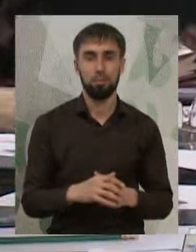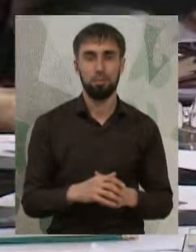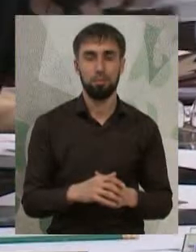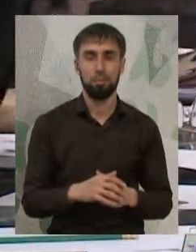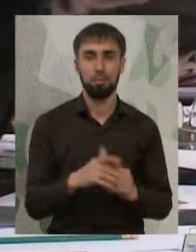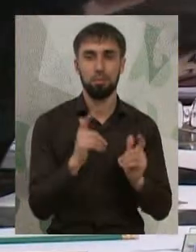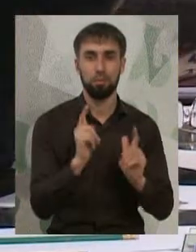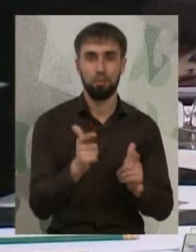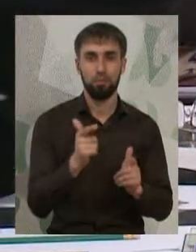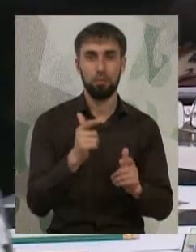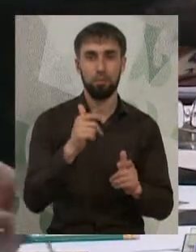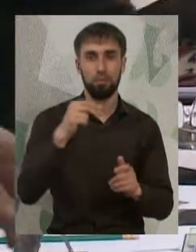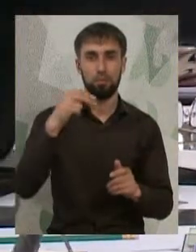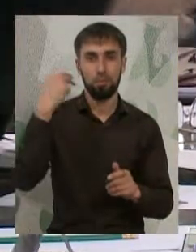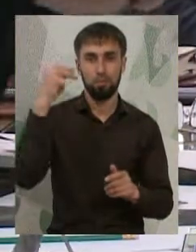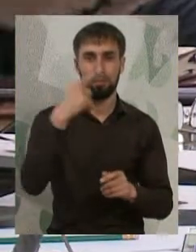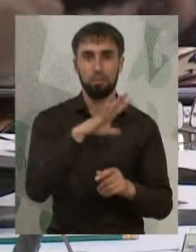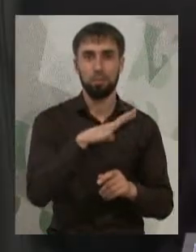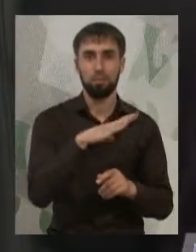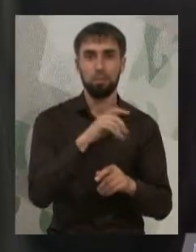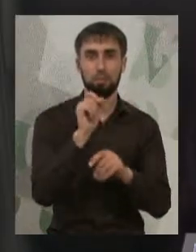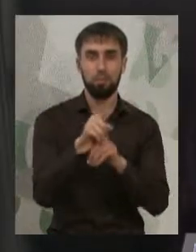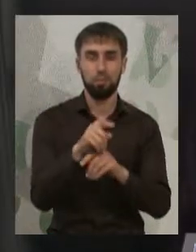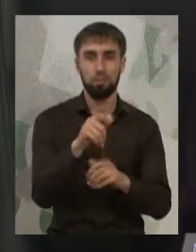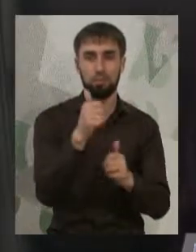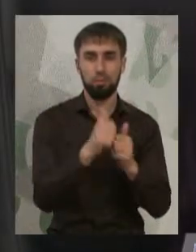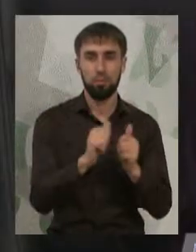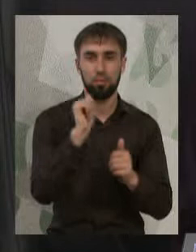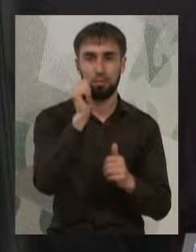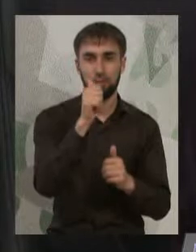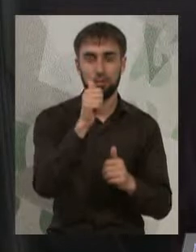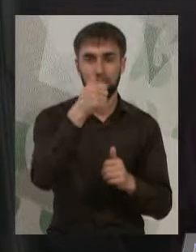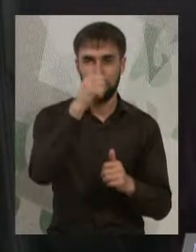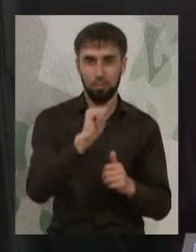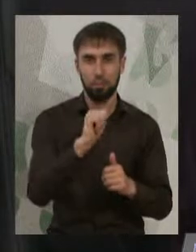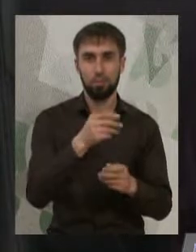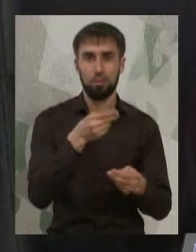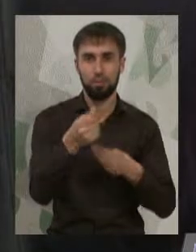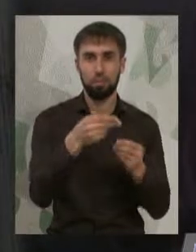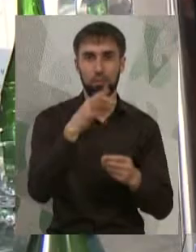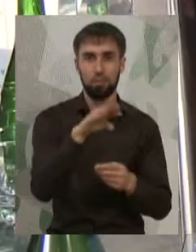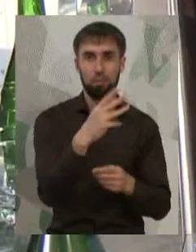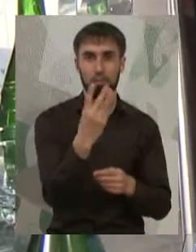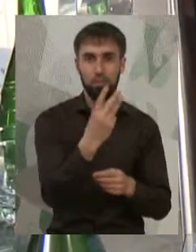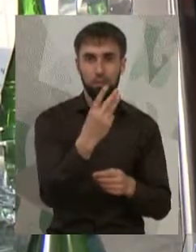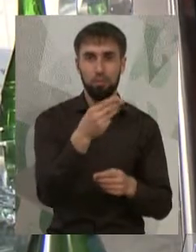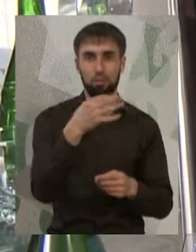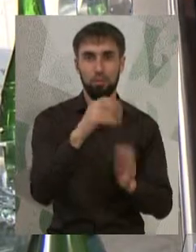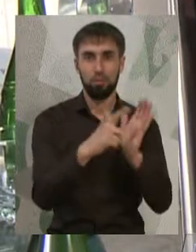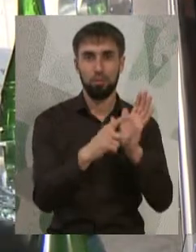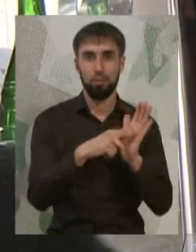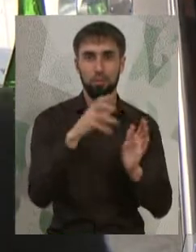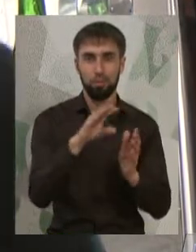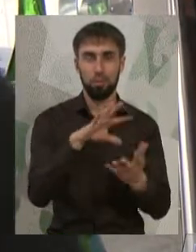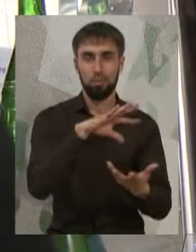Согласно посланию президента России, планируется установить ежемесячные выплаты на детей от 3 до 7 лет включительно. Для этого необходимо